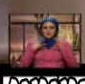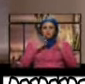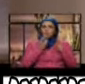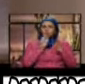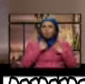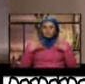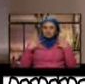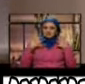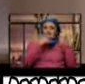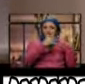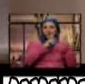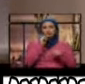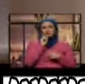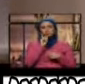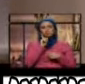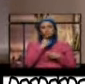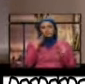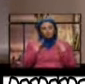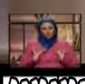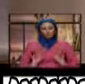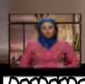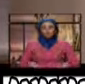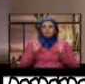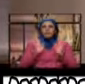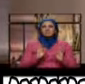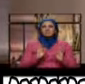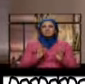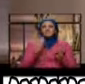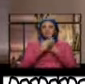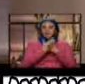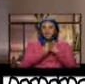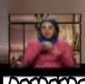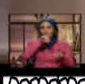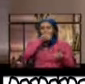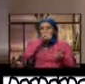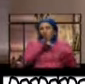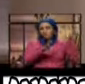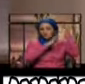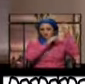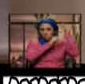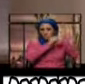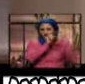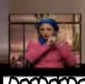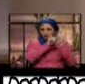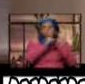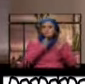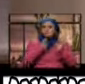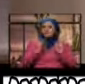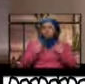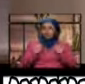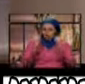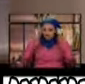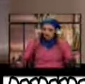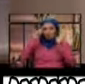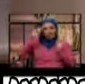ما يقوله ابن عطاء، رب معصية أورثتك لله ذلا وانكسارا، بس هو مش بيشجع المعصية. نعم. بس بيقول يعني المعصية اللي وراها